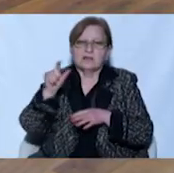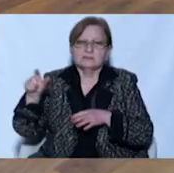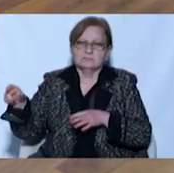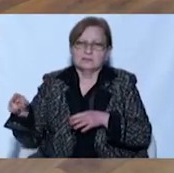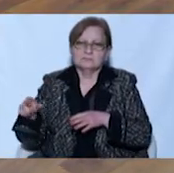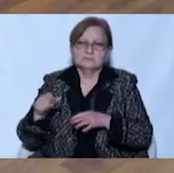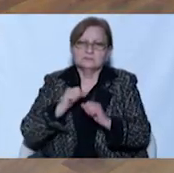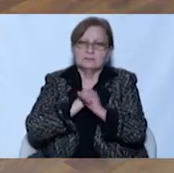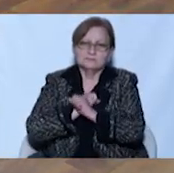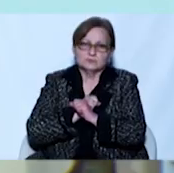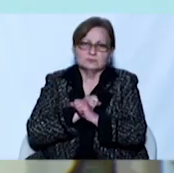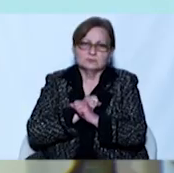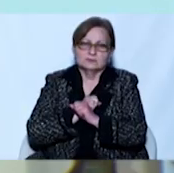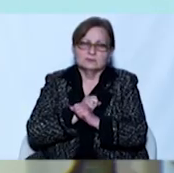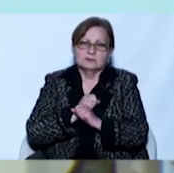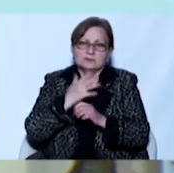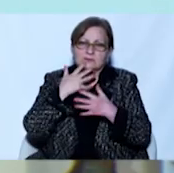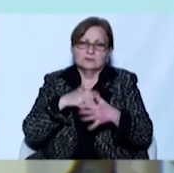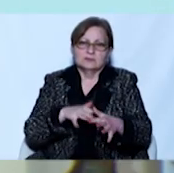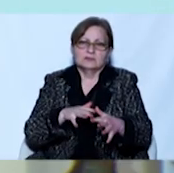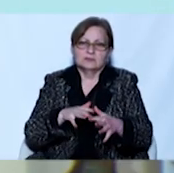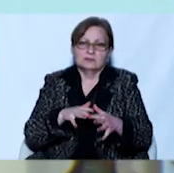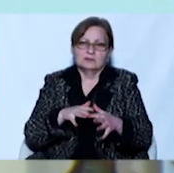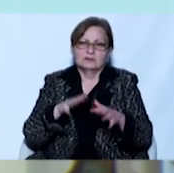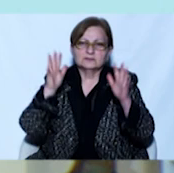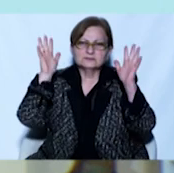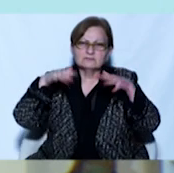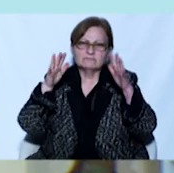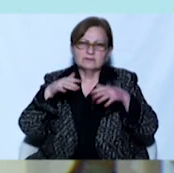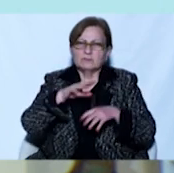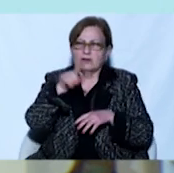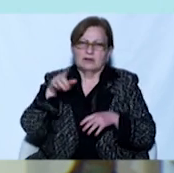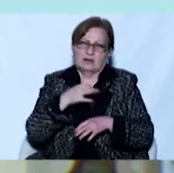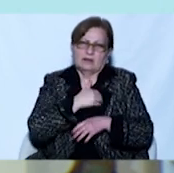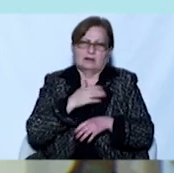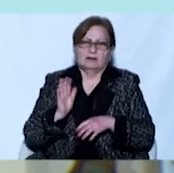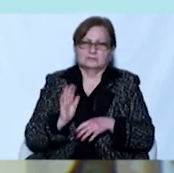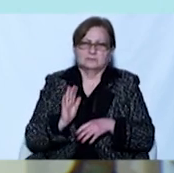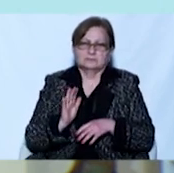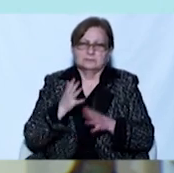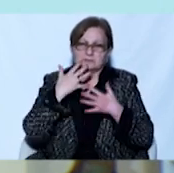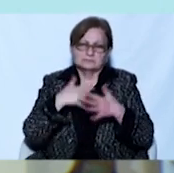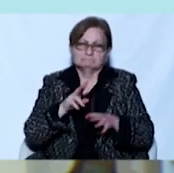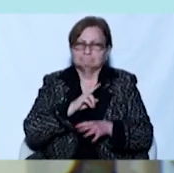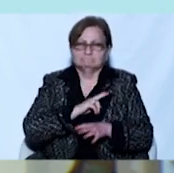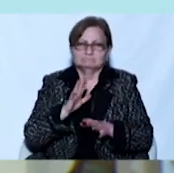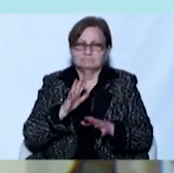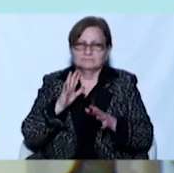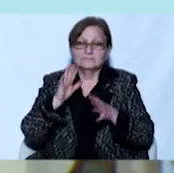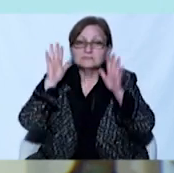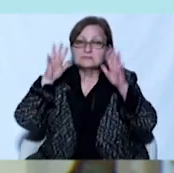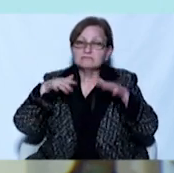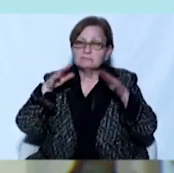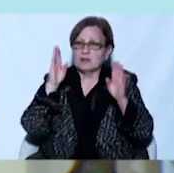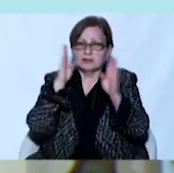ადამიანებით. ზღვაზე წვიმა არავის უნდა. ზღვაზე არ უყვართ წვიმიანი